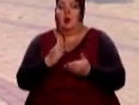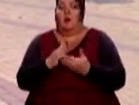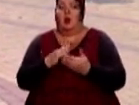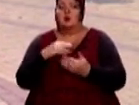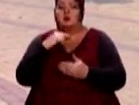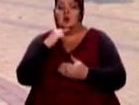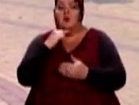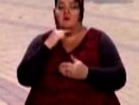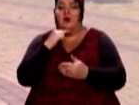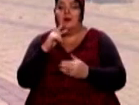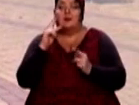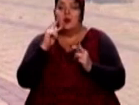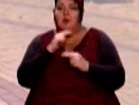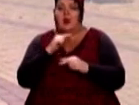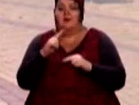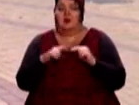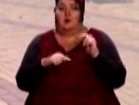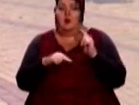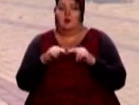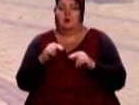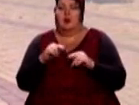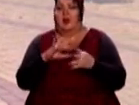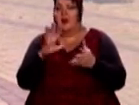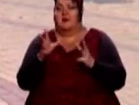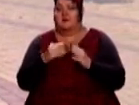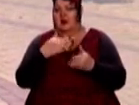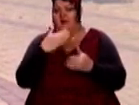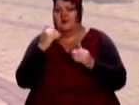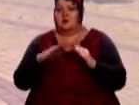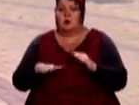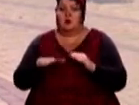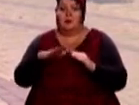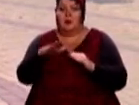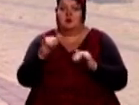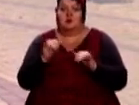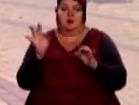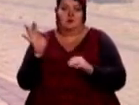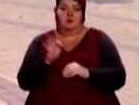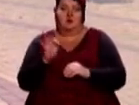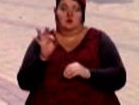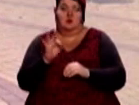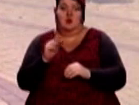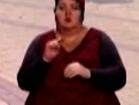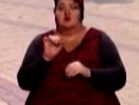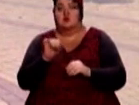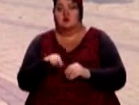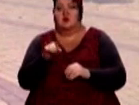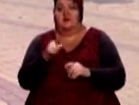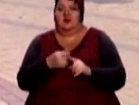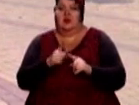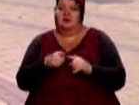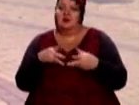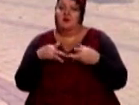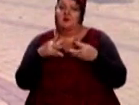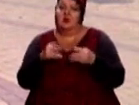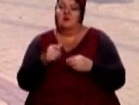увазі неправильно побудовані або взагалі відсутні пандуси і вбиральні. Скажіть, будь ласка, чи можете ви на це впливати і